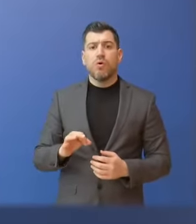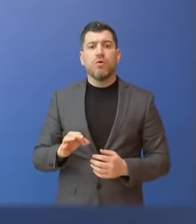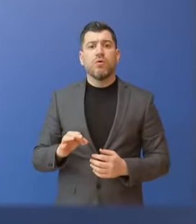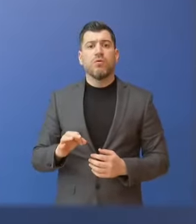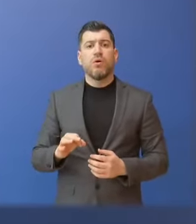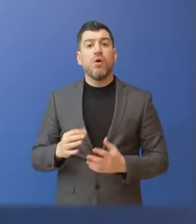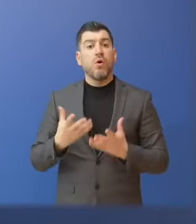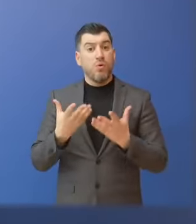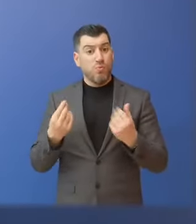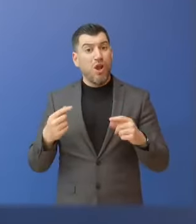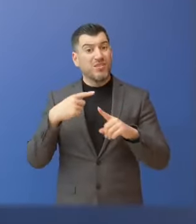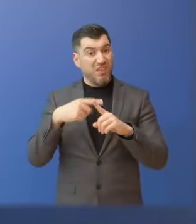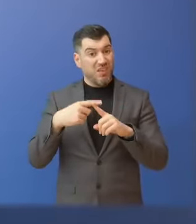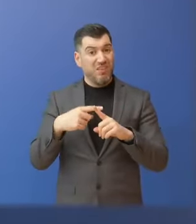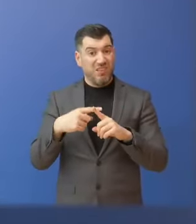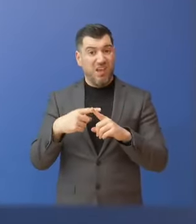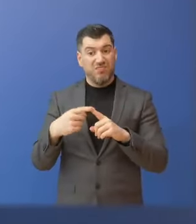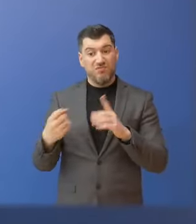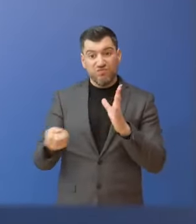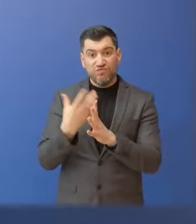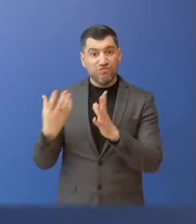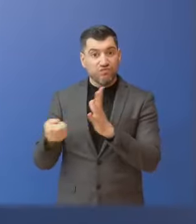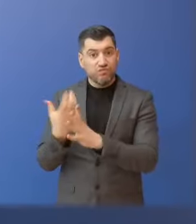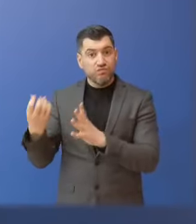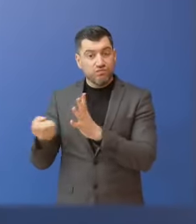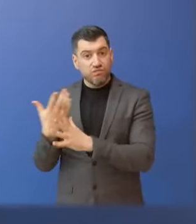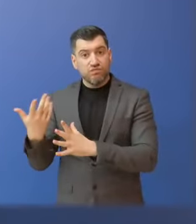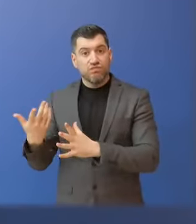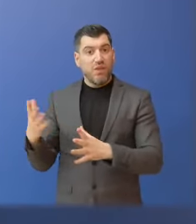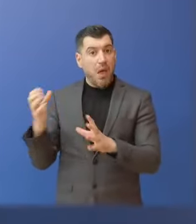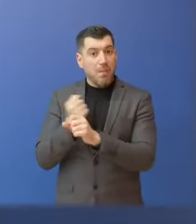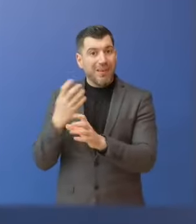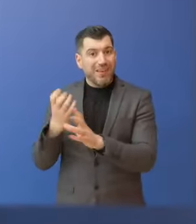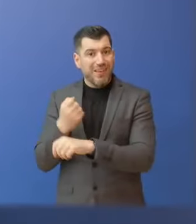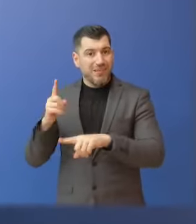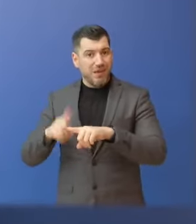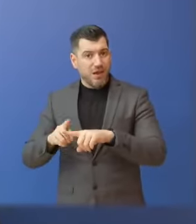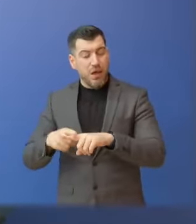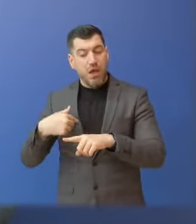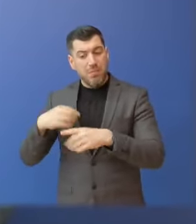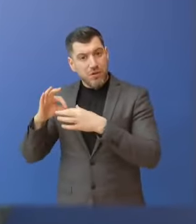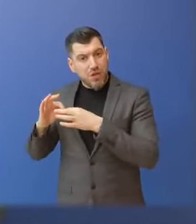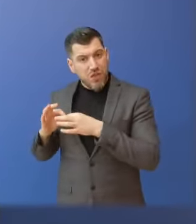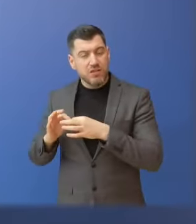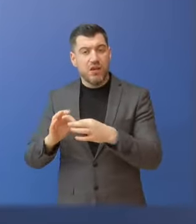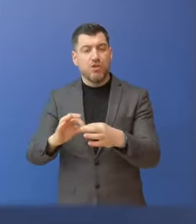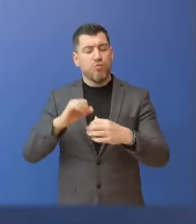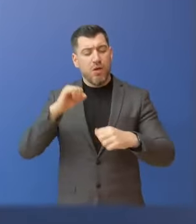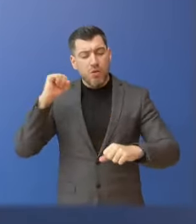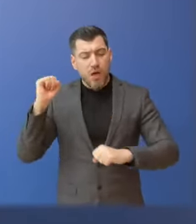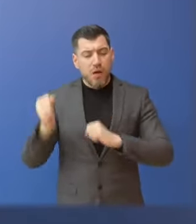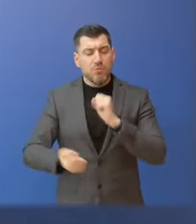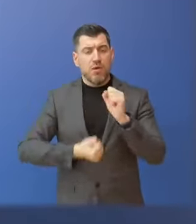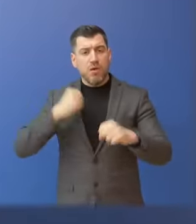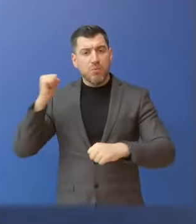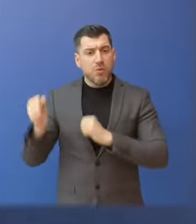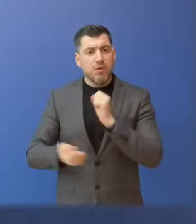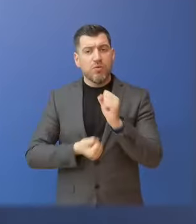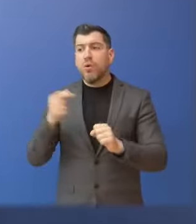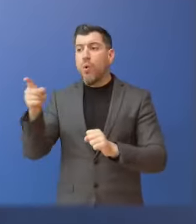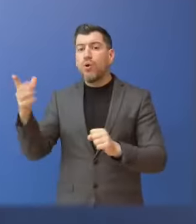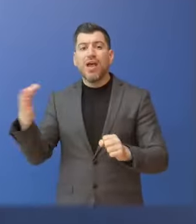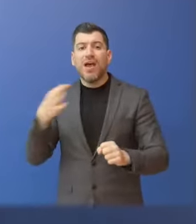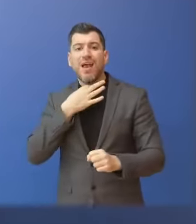την αντιπολίτευση ειρωνεύονται και μειώνουν τη σημα τη σημασία τους θα συνεχίσουμε να να προσπαθούμε να να καλύπτουμε περαιτέρω